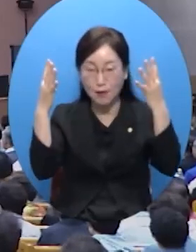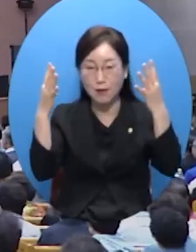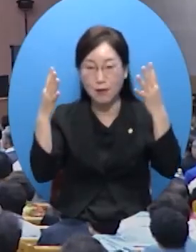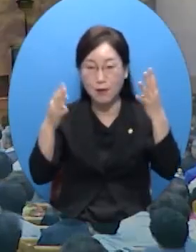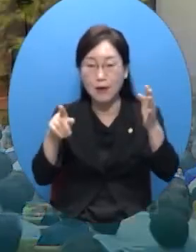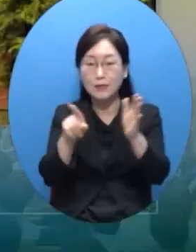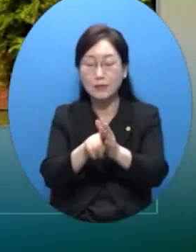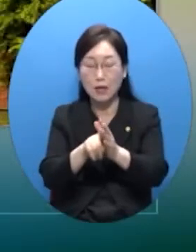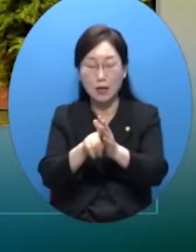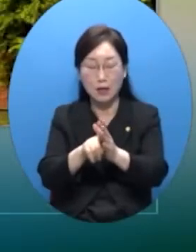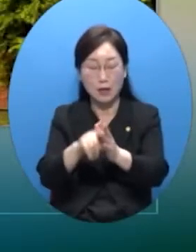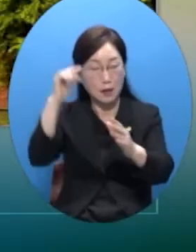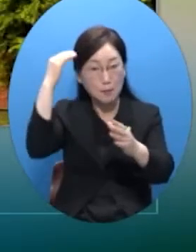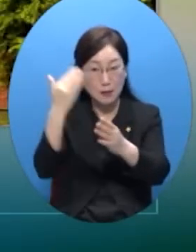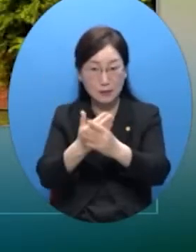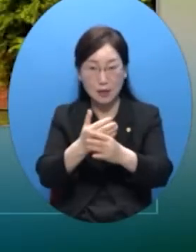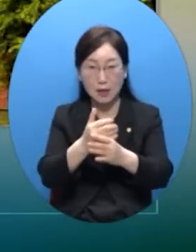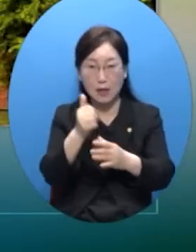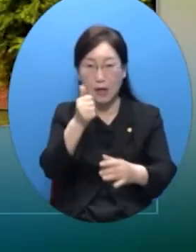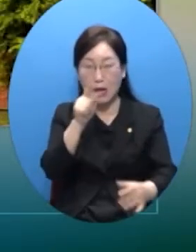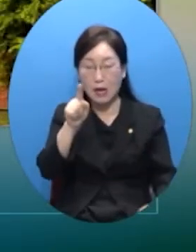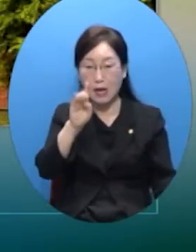신학박사 하비 코스 교수가 말하기를